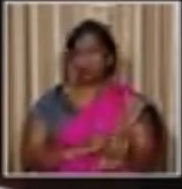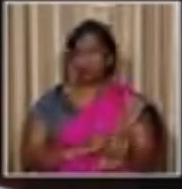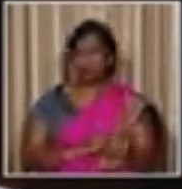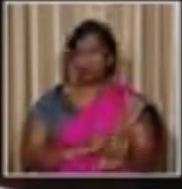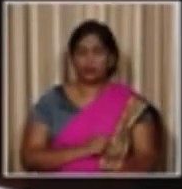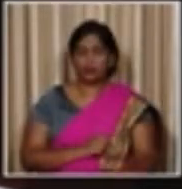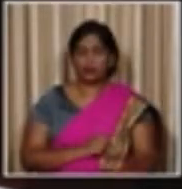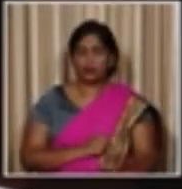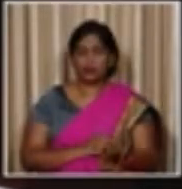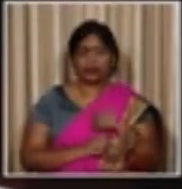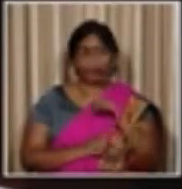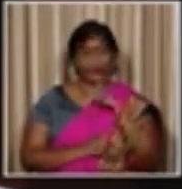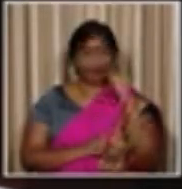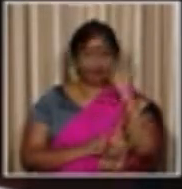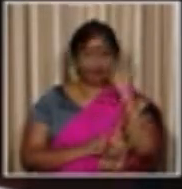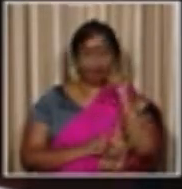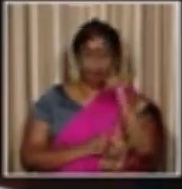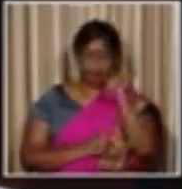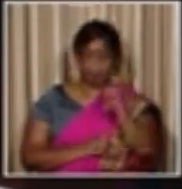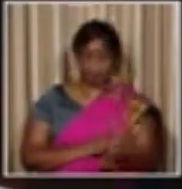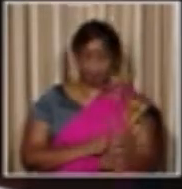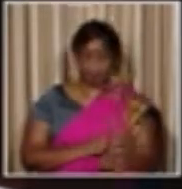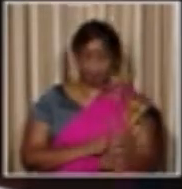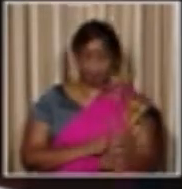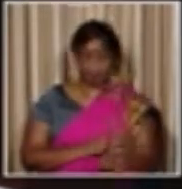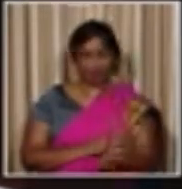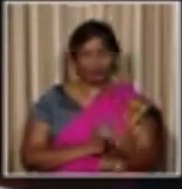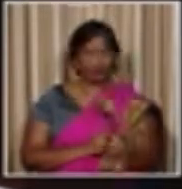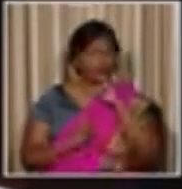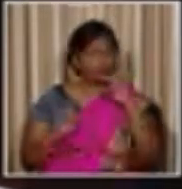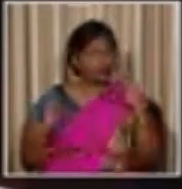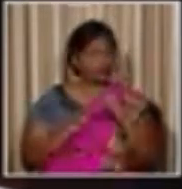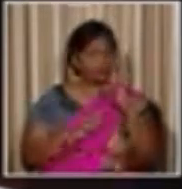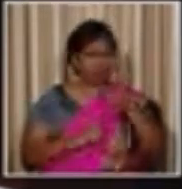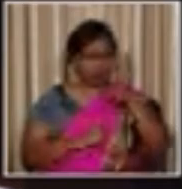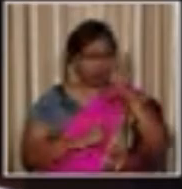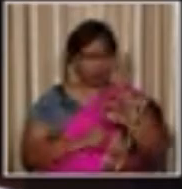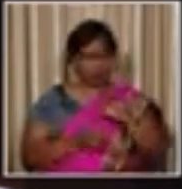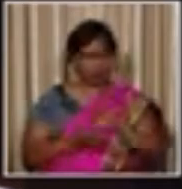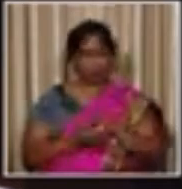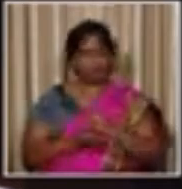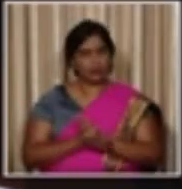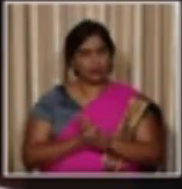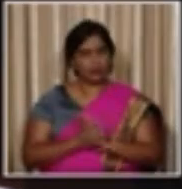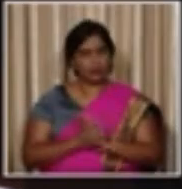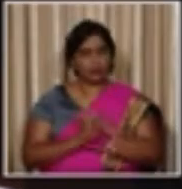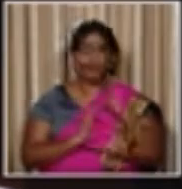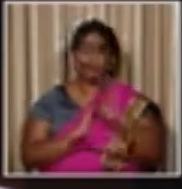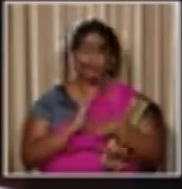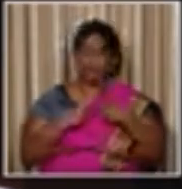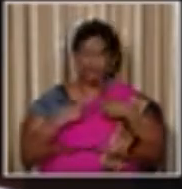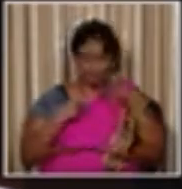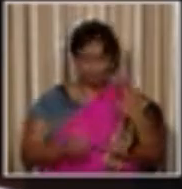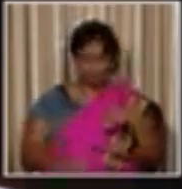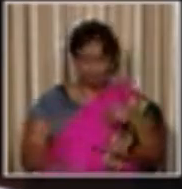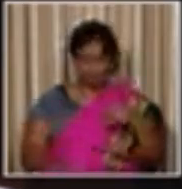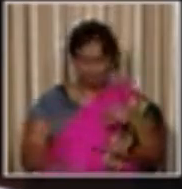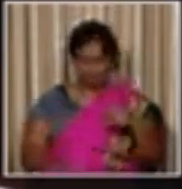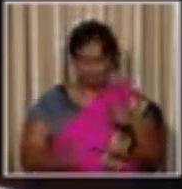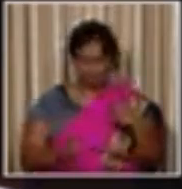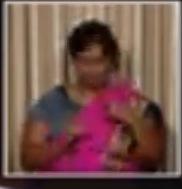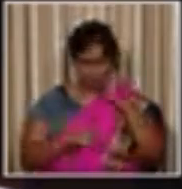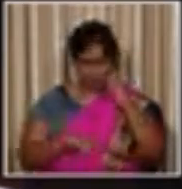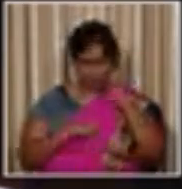අහන්න කැමති ඔබතුමාගෙන් ශ්‍රේෂ්ඨාධිකරණය තීන්දුව කරා රට බංකොලොත් වීමට වගකිව යුතු